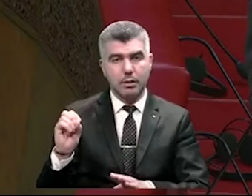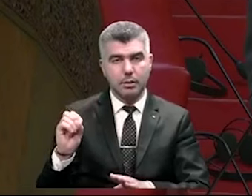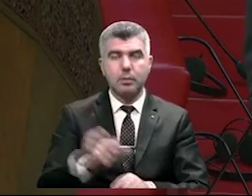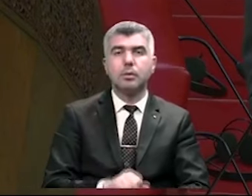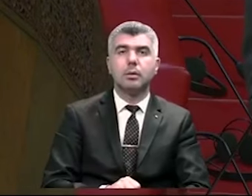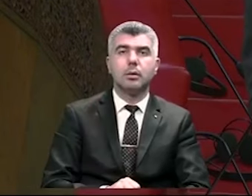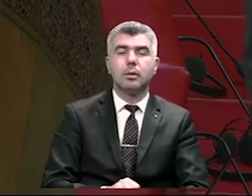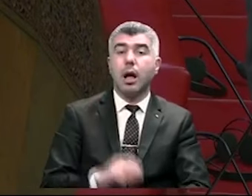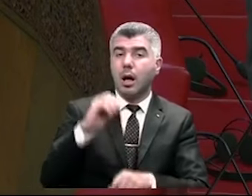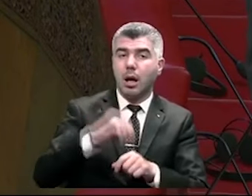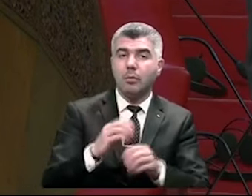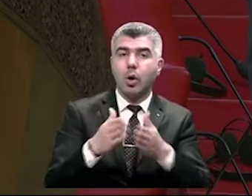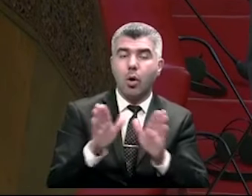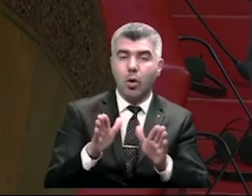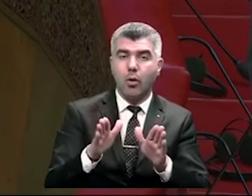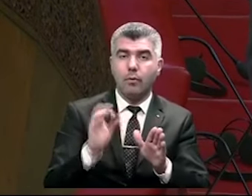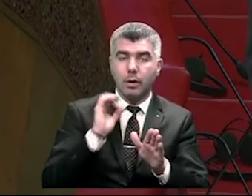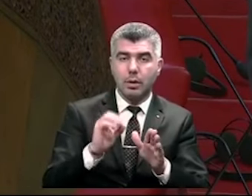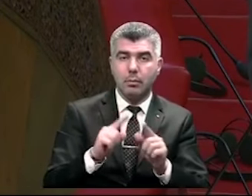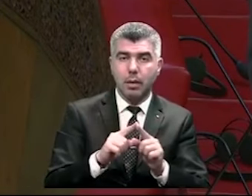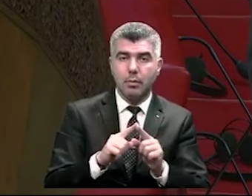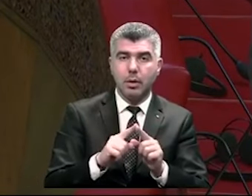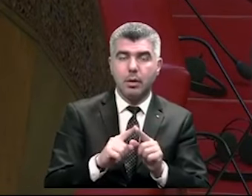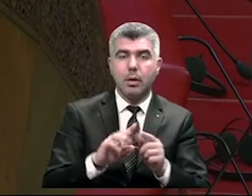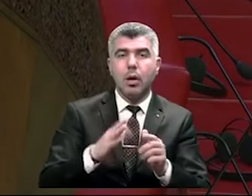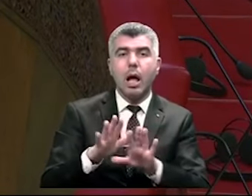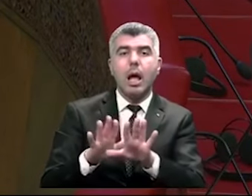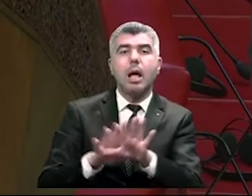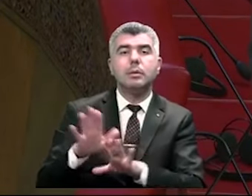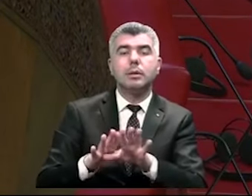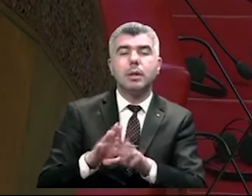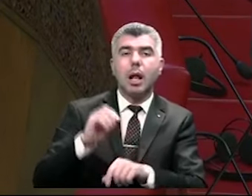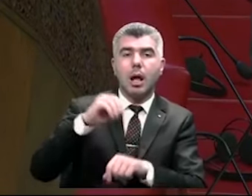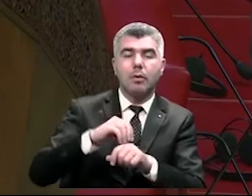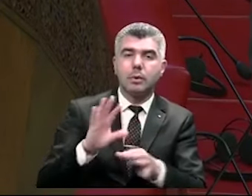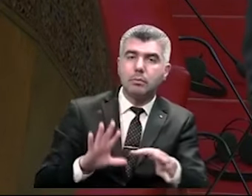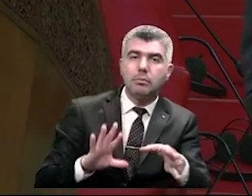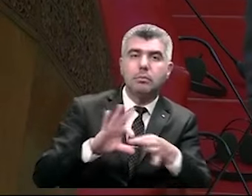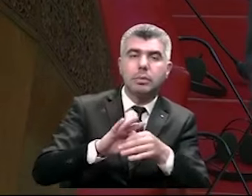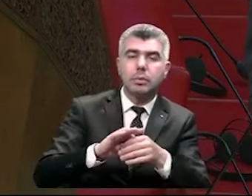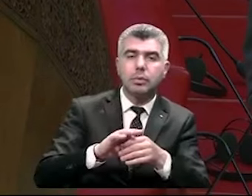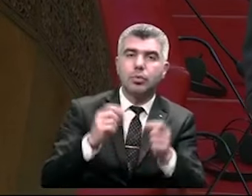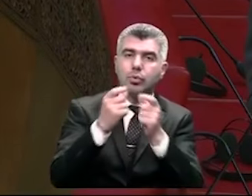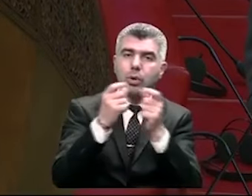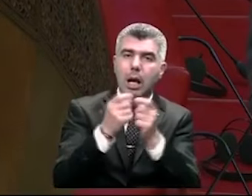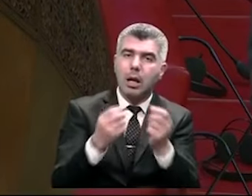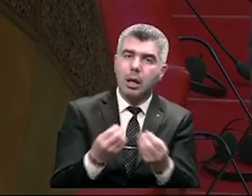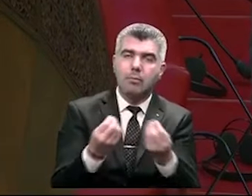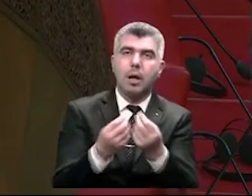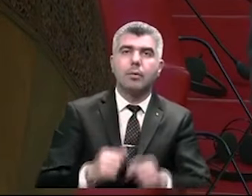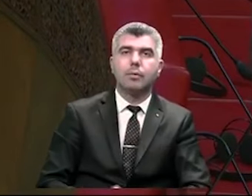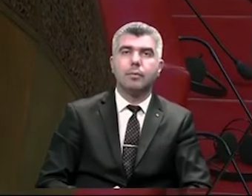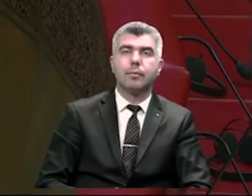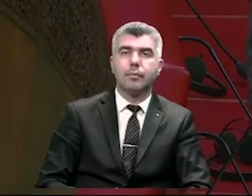السياق سيتم افتتاح اقامه طلابيه جديده باكادير في في اطار الشراكه مع القطاع القطاع الخاص